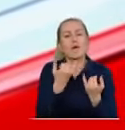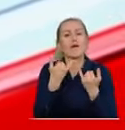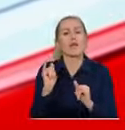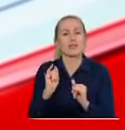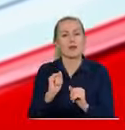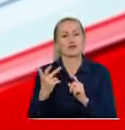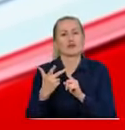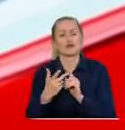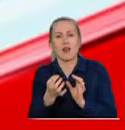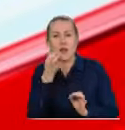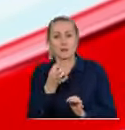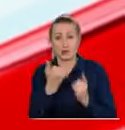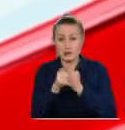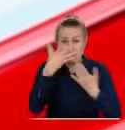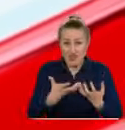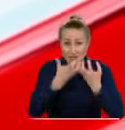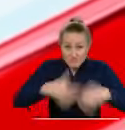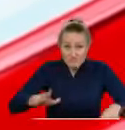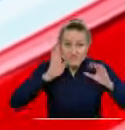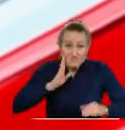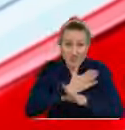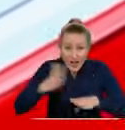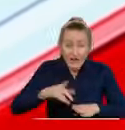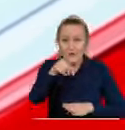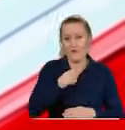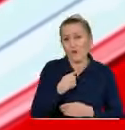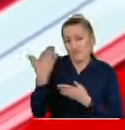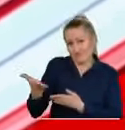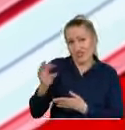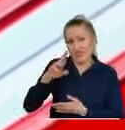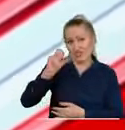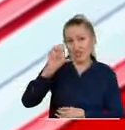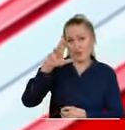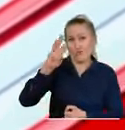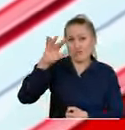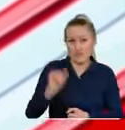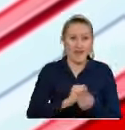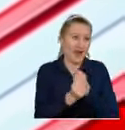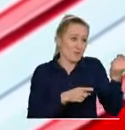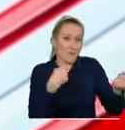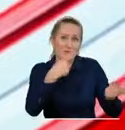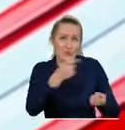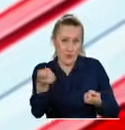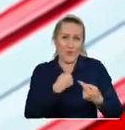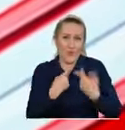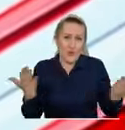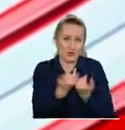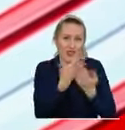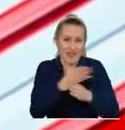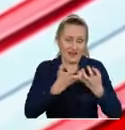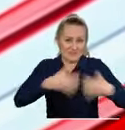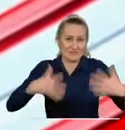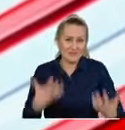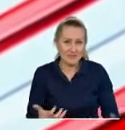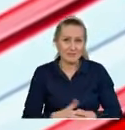podziału. Jeżeli chcecie tego podziału więcej, głosujcie państwo na prezydenta Trzaskowskiego. Głosujcie państwo na prezydenta Dudę. Jeżeli